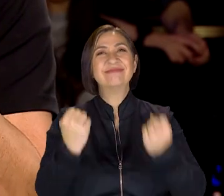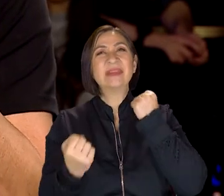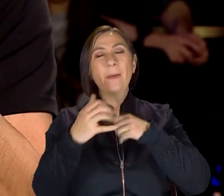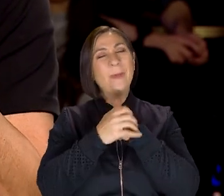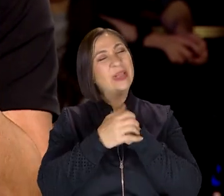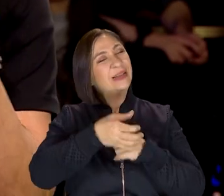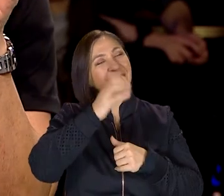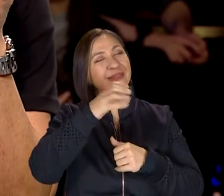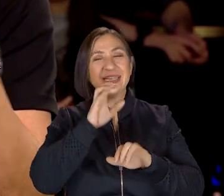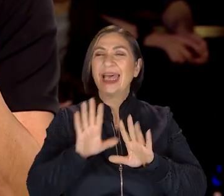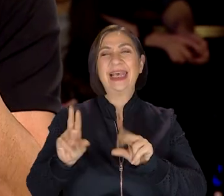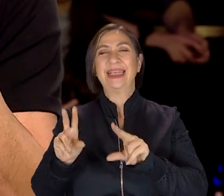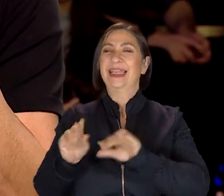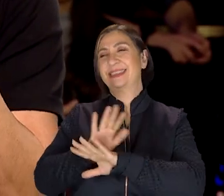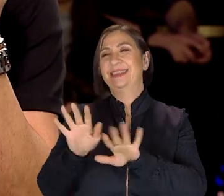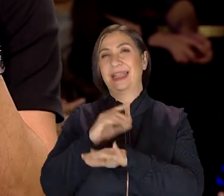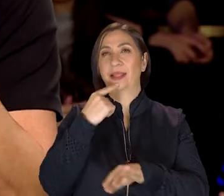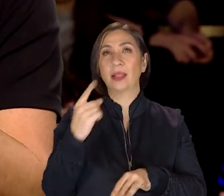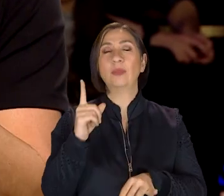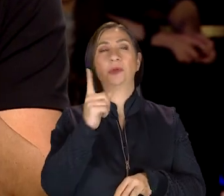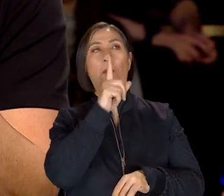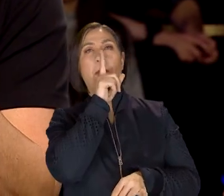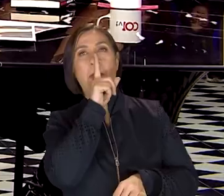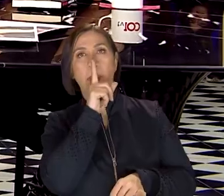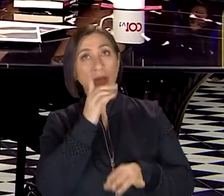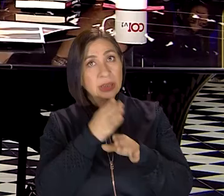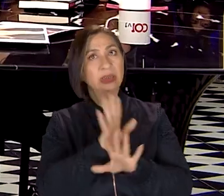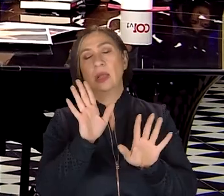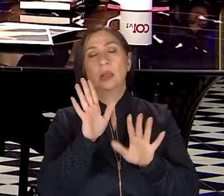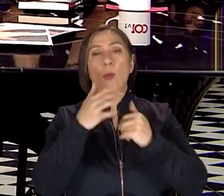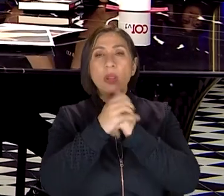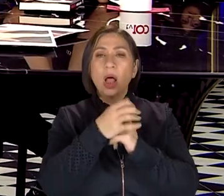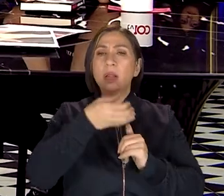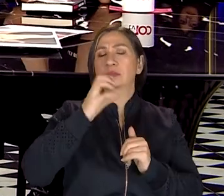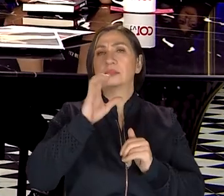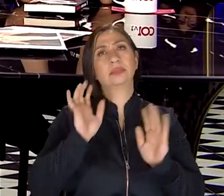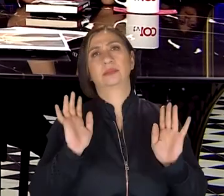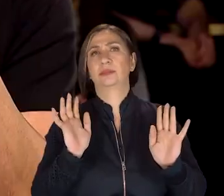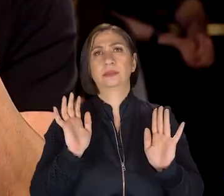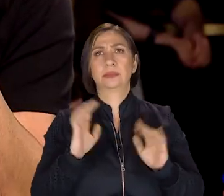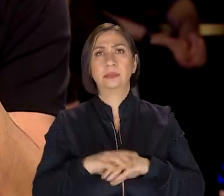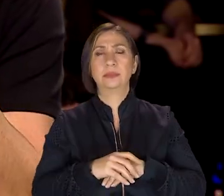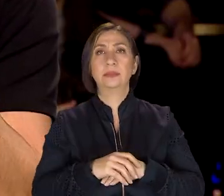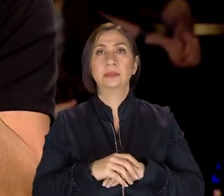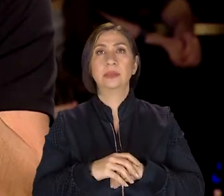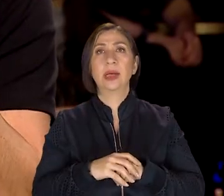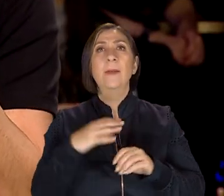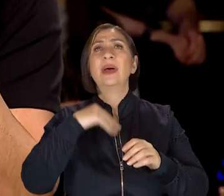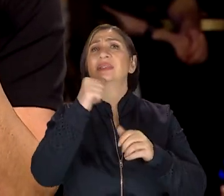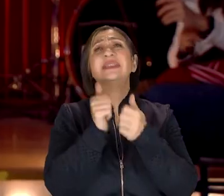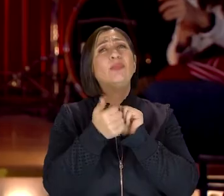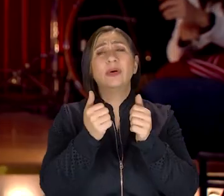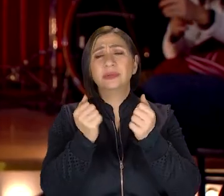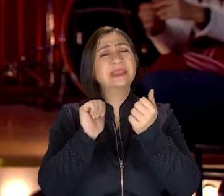portakal suyuyla takılıyorum. Böyle de takılmaya devam edeceğim dedim. Seni. Tebrik ederim. Harbiden de öyle yaptım. Okan, hiç kullanmadım hayatım boyunca öyle şey. Ben de hiç spor